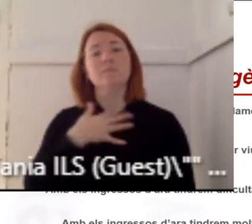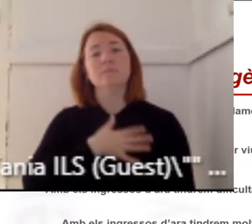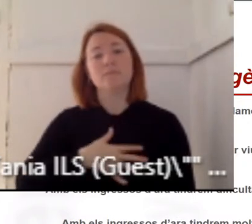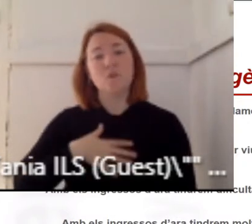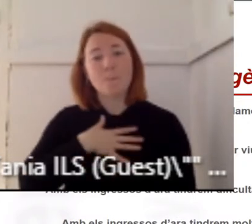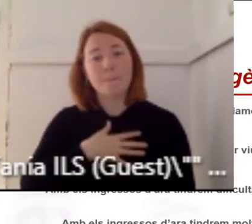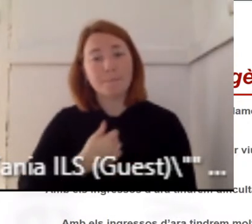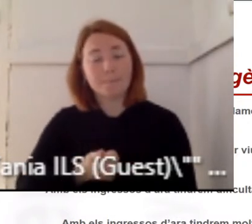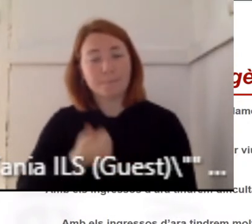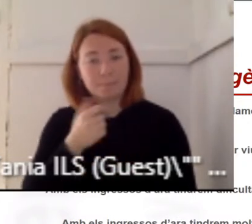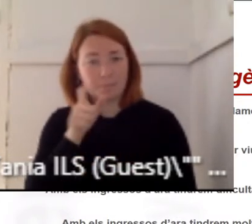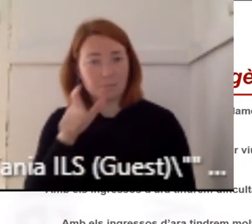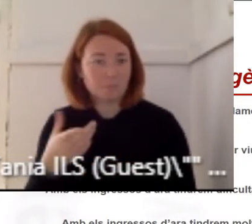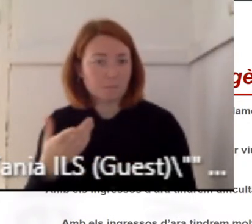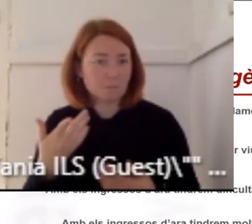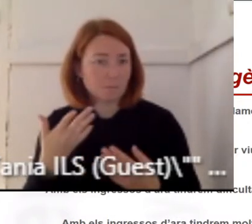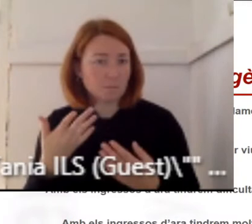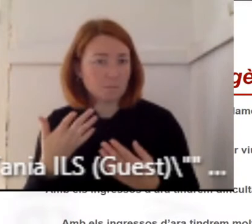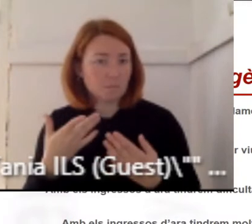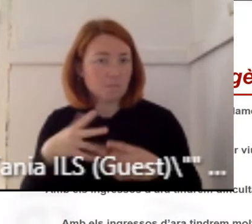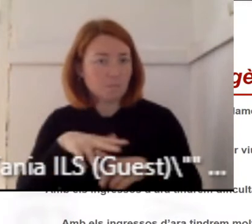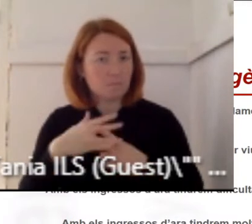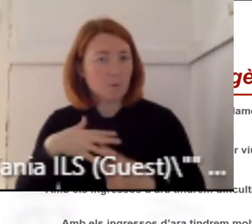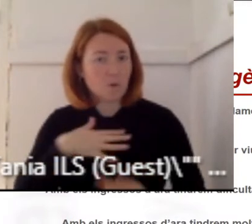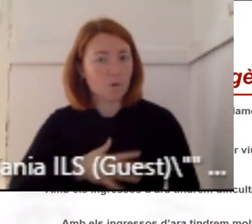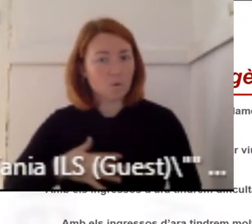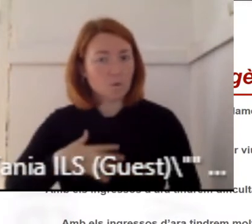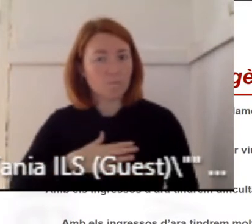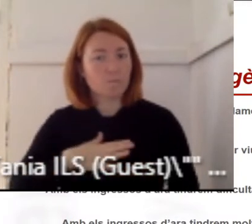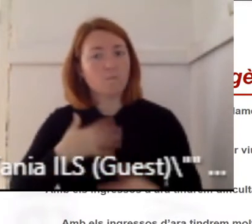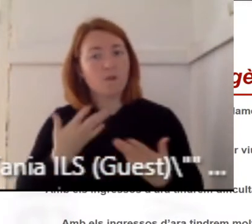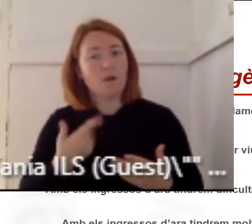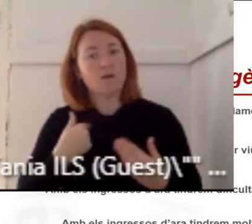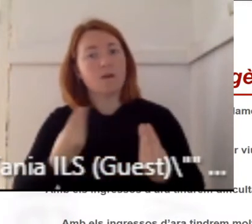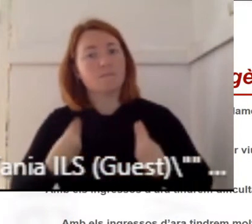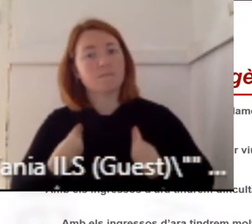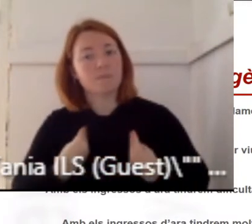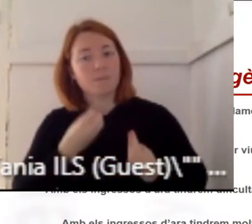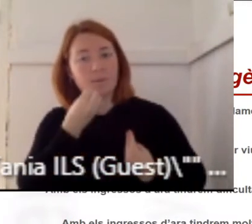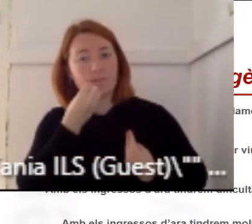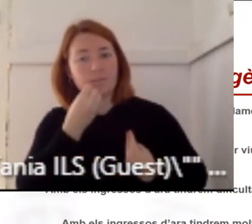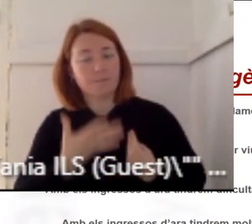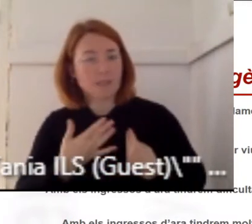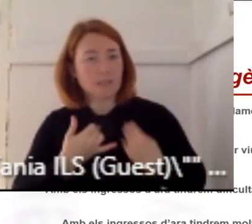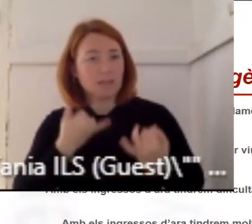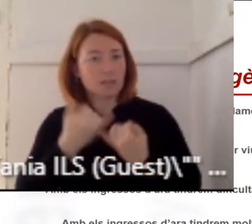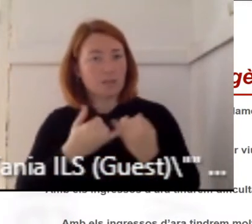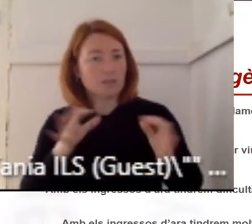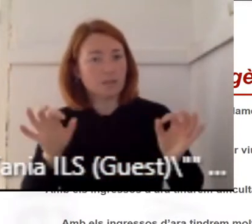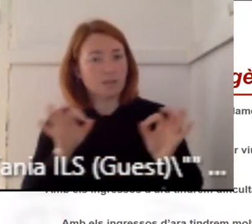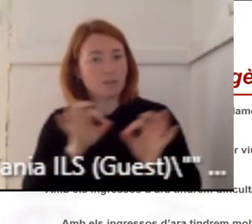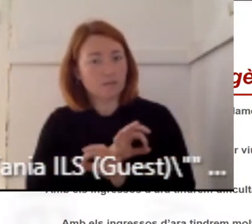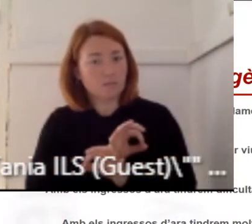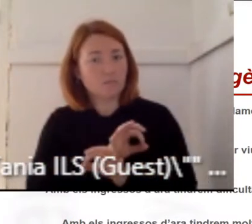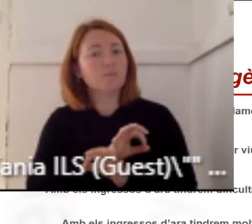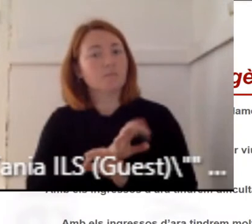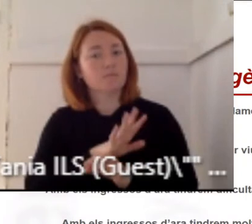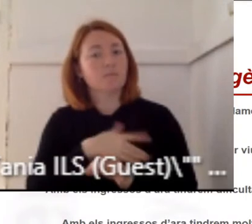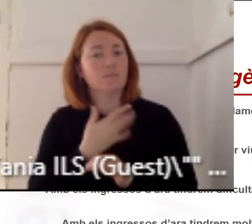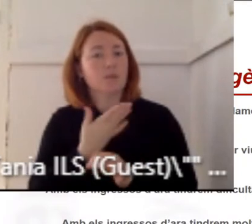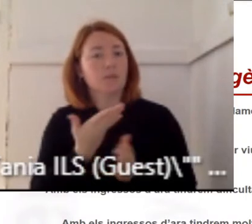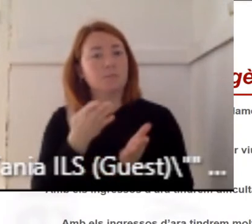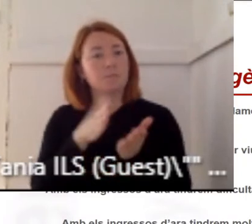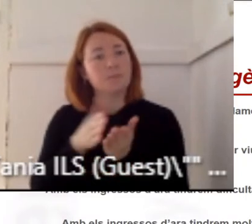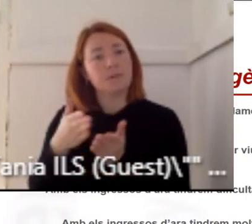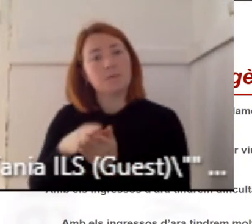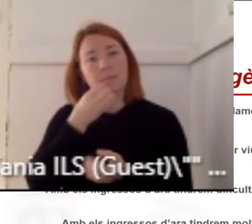podríem dir, en què es manifesta que amb els ingressos d'ara es viurà còmodament o que amb els ingressos d'ara ens arribarà per viure,